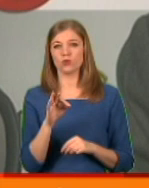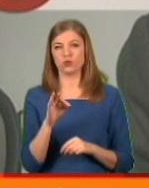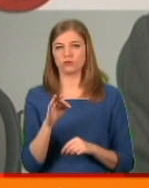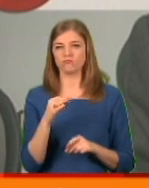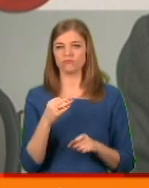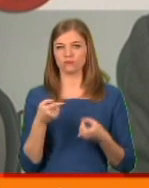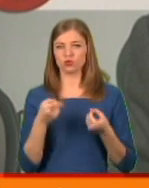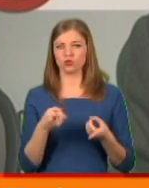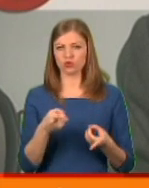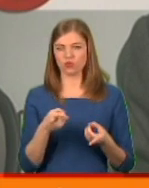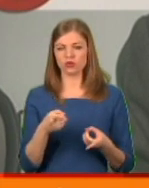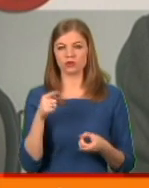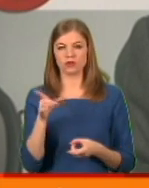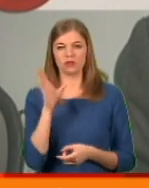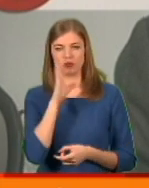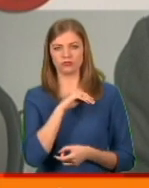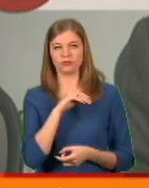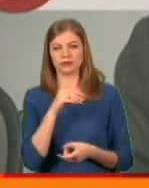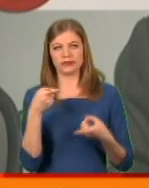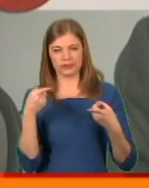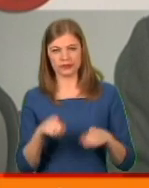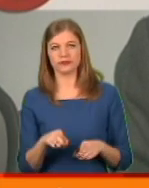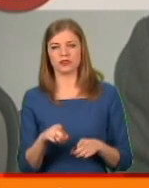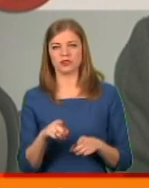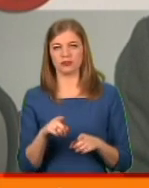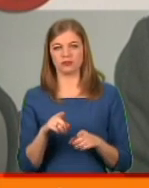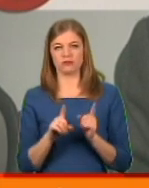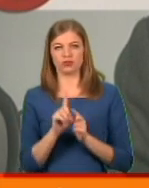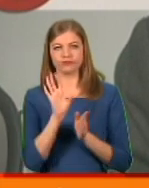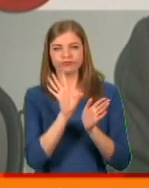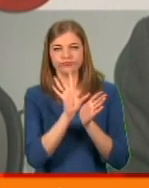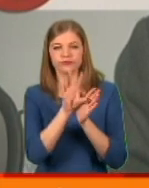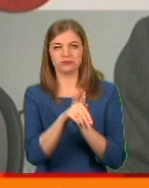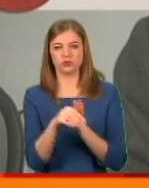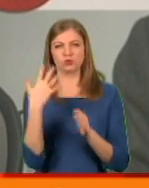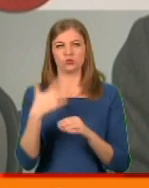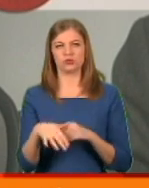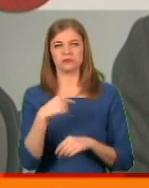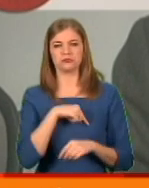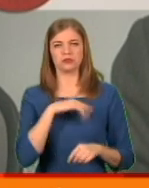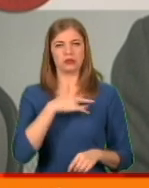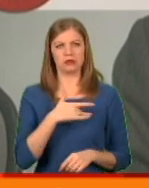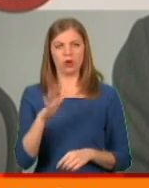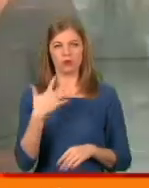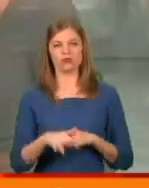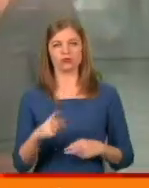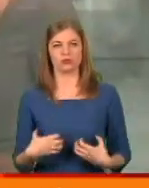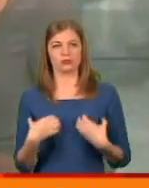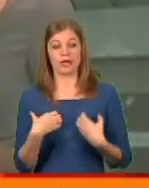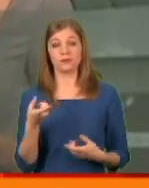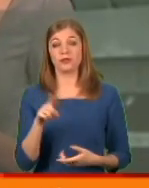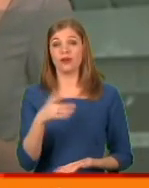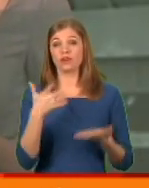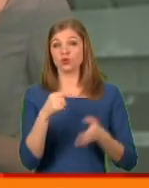риторика угрожающая, риторика, которая действительно вселяет уже не опасения, а страх. Та навіть